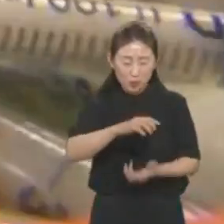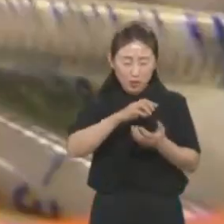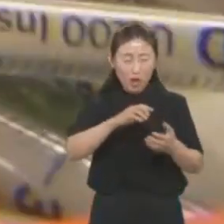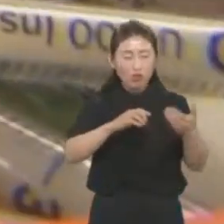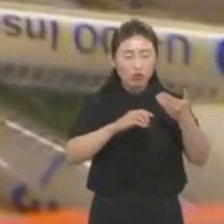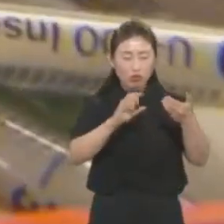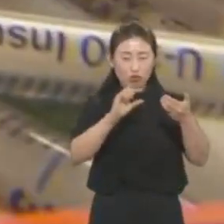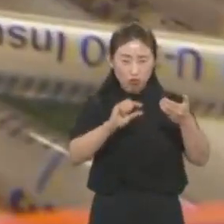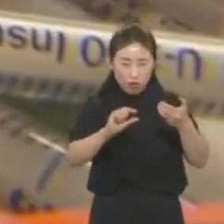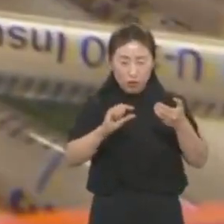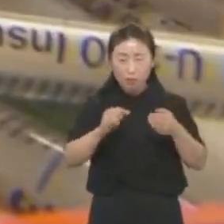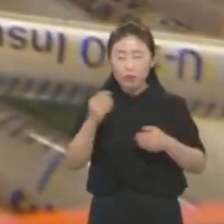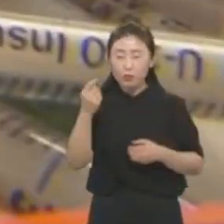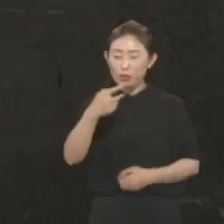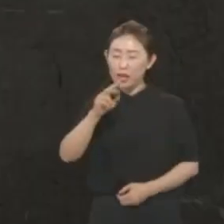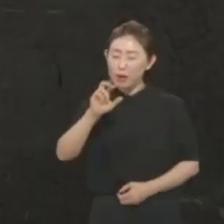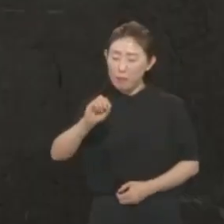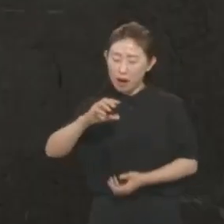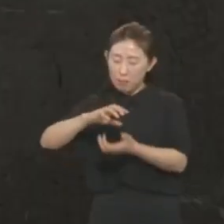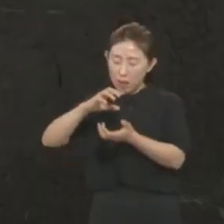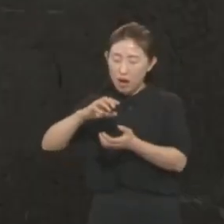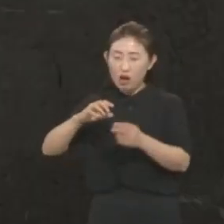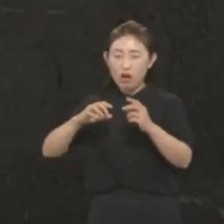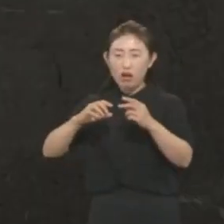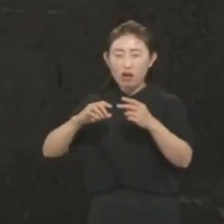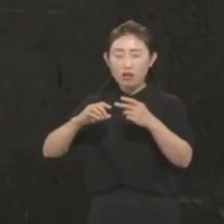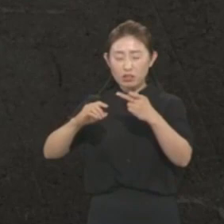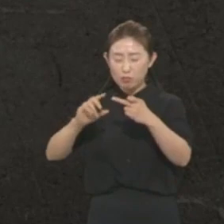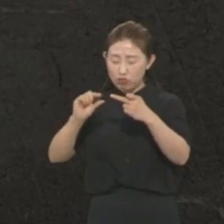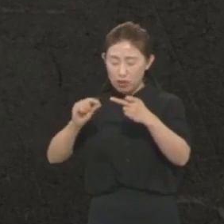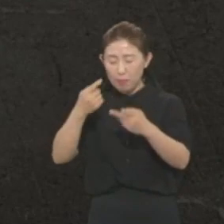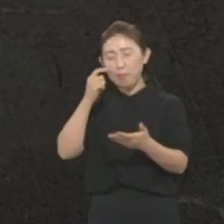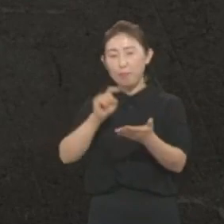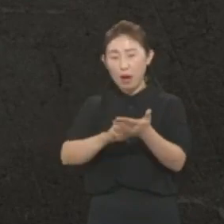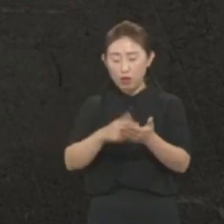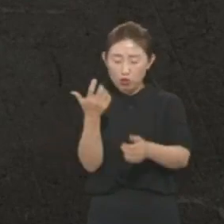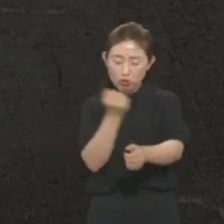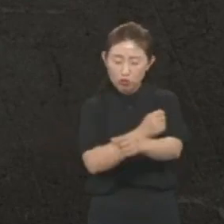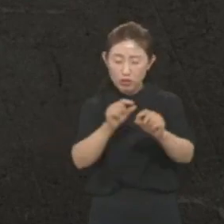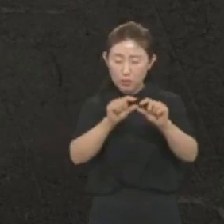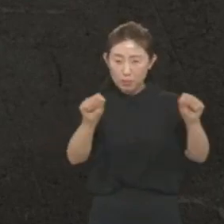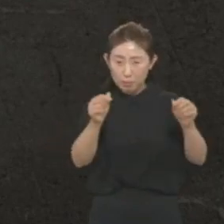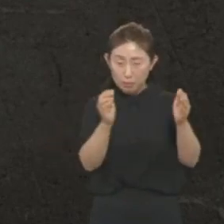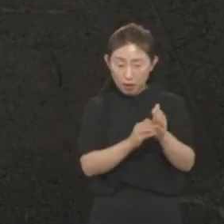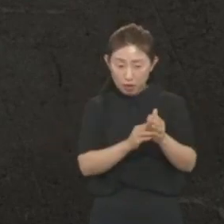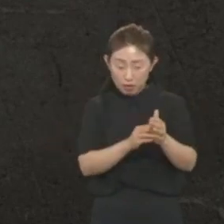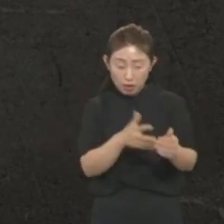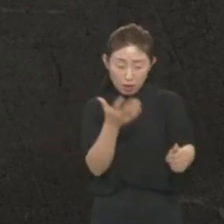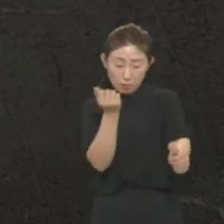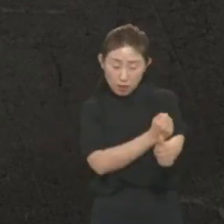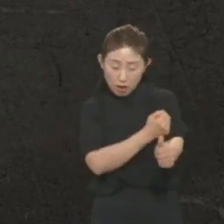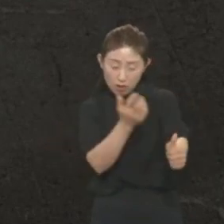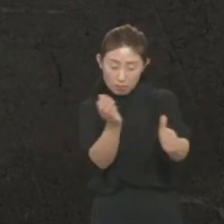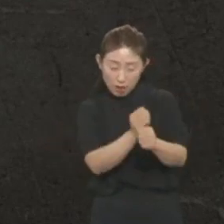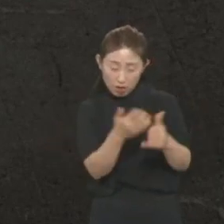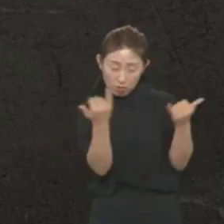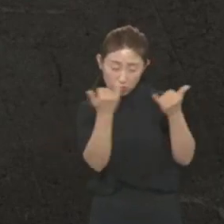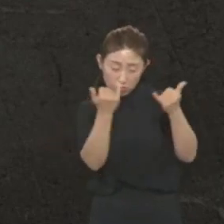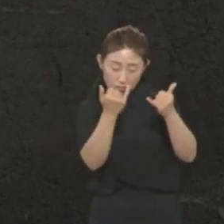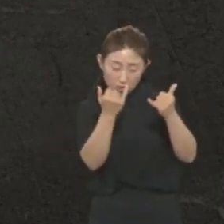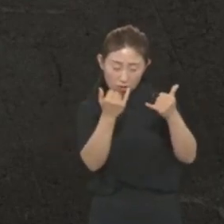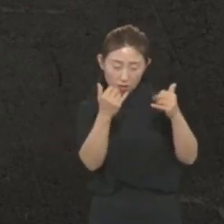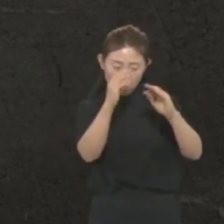주사기 등을 찾아냈습니다 올해 1월 검찰이 필로폰 투약 혐의로 검거된 60대 남성의 통화내역 등을